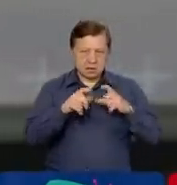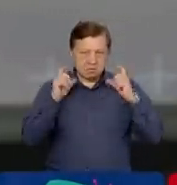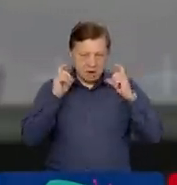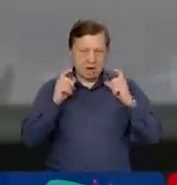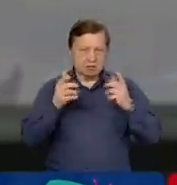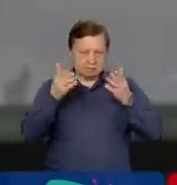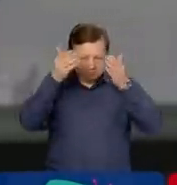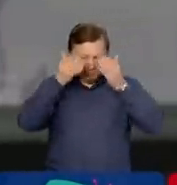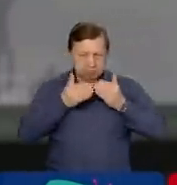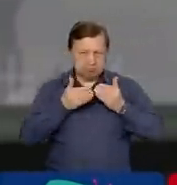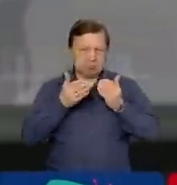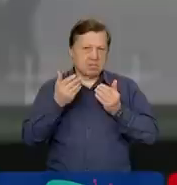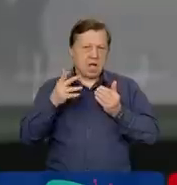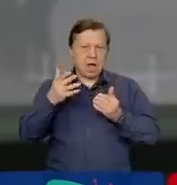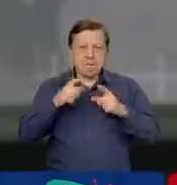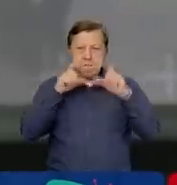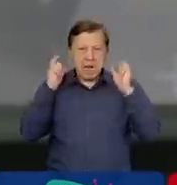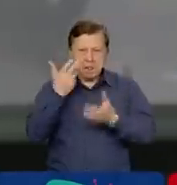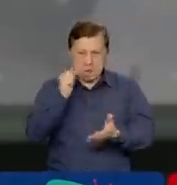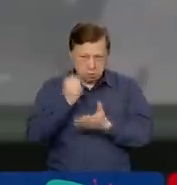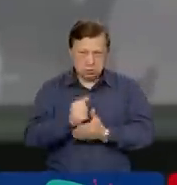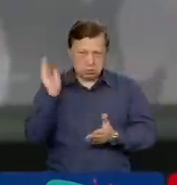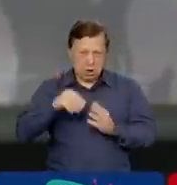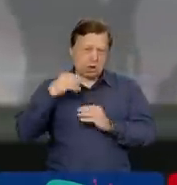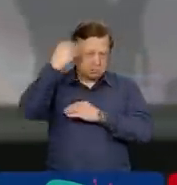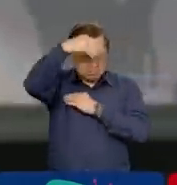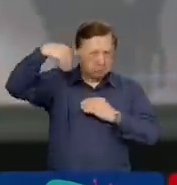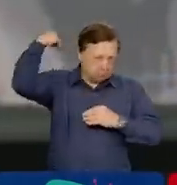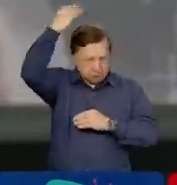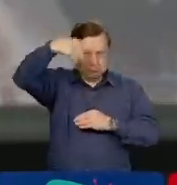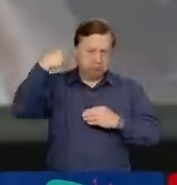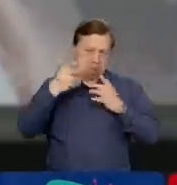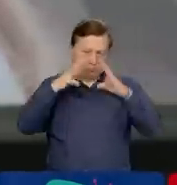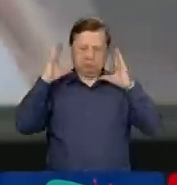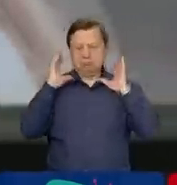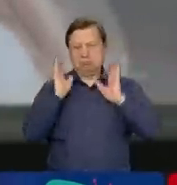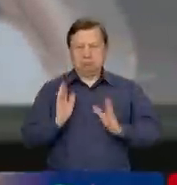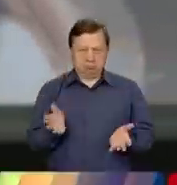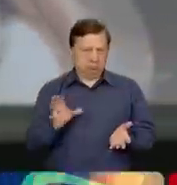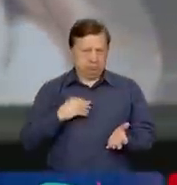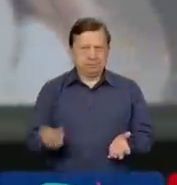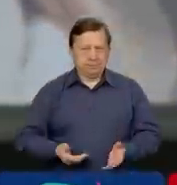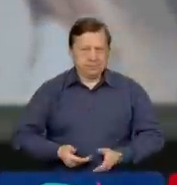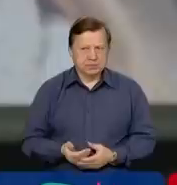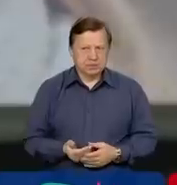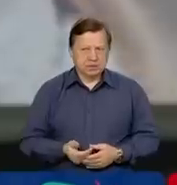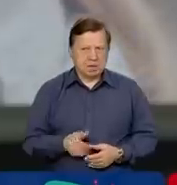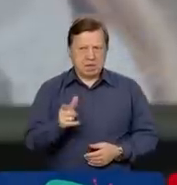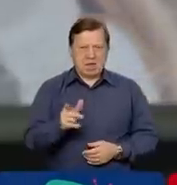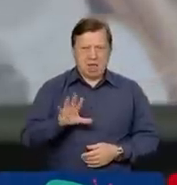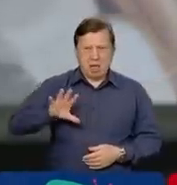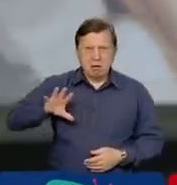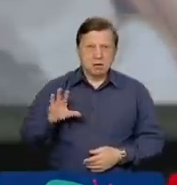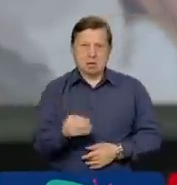maseczką, natomiast no nie mamy tutaj wskazań, aby stosować takie jakieś